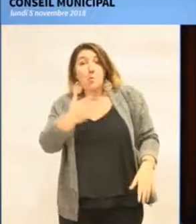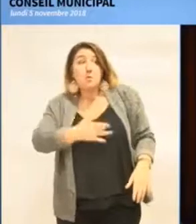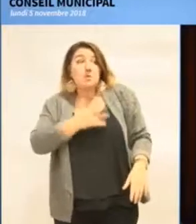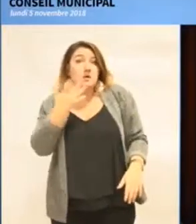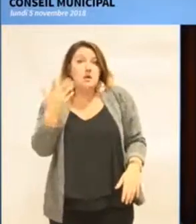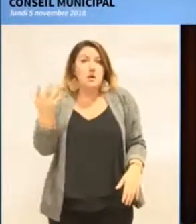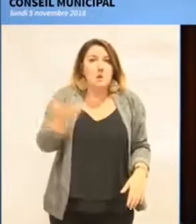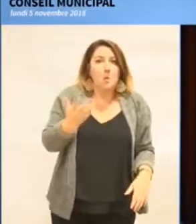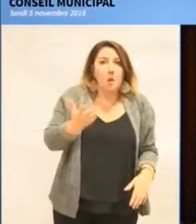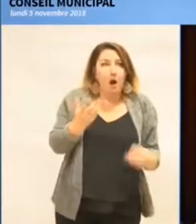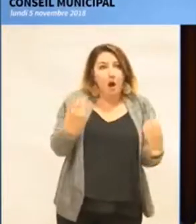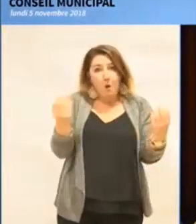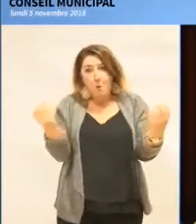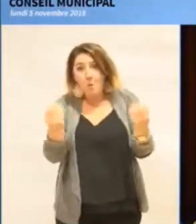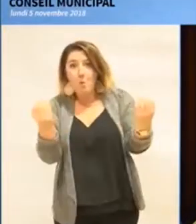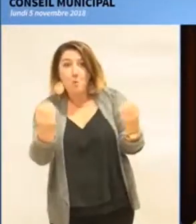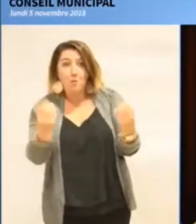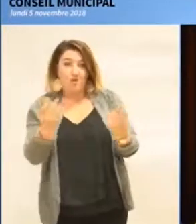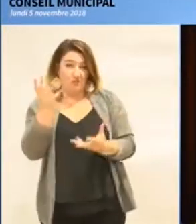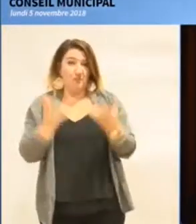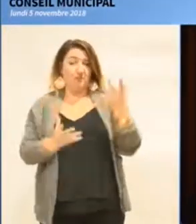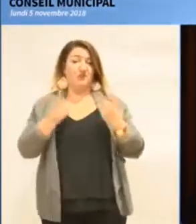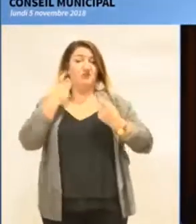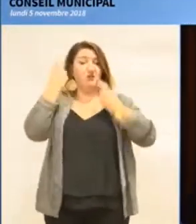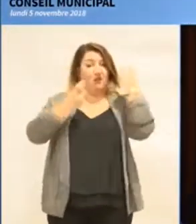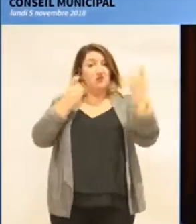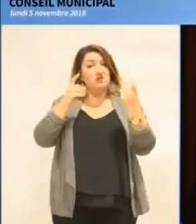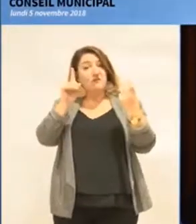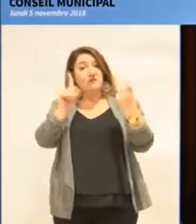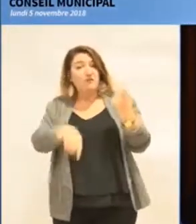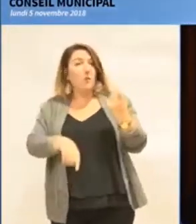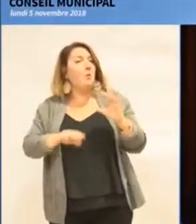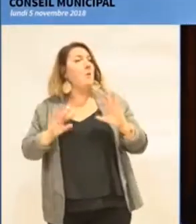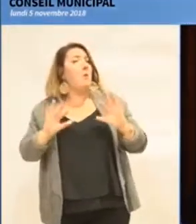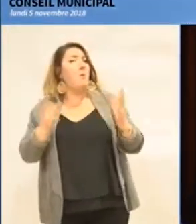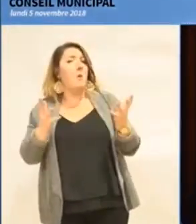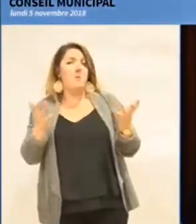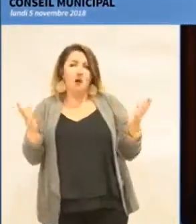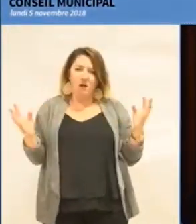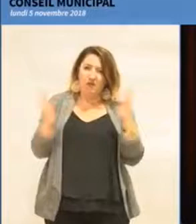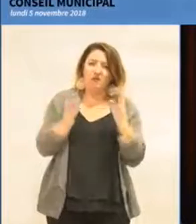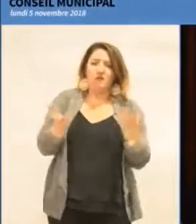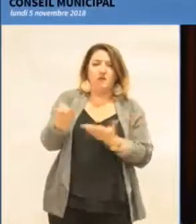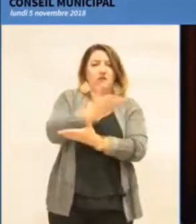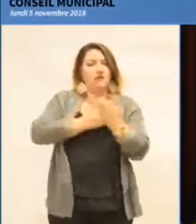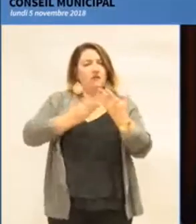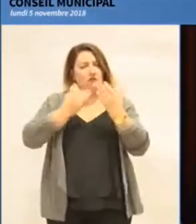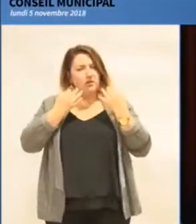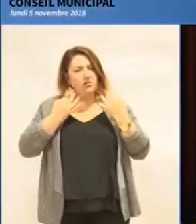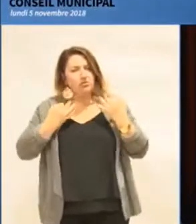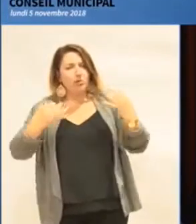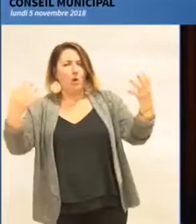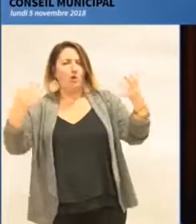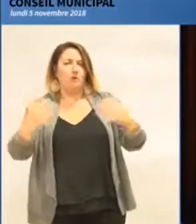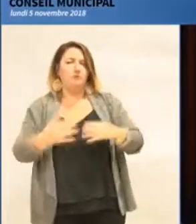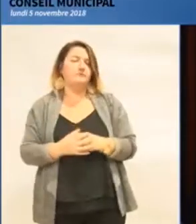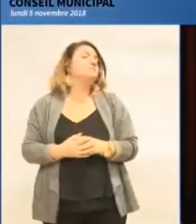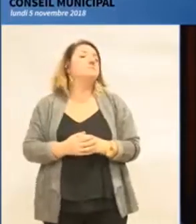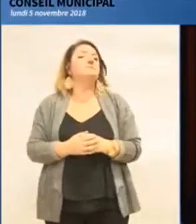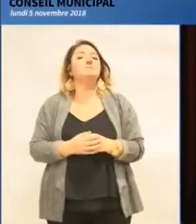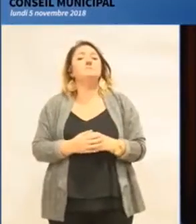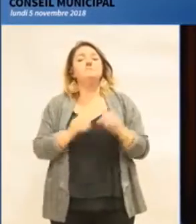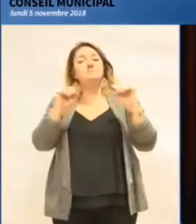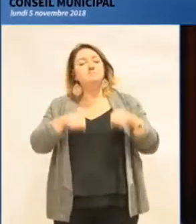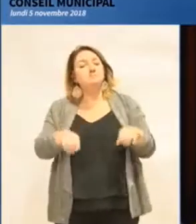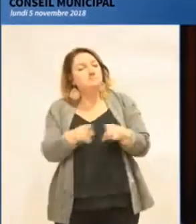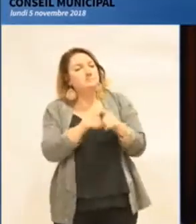C'est une question qui mérite peut-être que nous puissions prendre un peu de temps. Vous auriez pu aussi nous expliquer pourquoi, au-delà d'un arrêté préfectoral